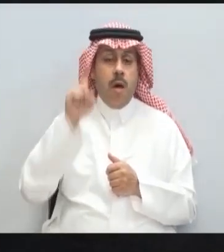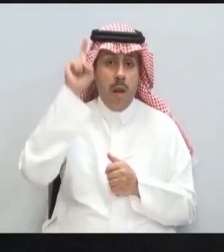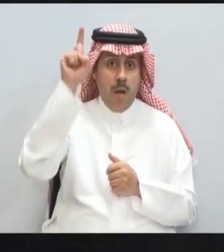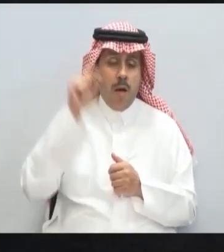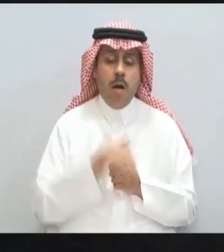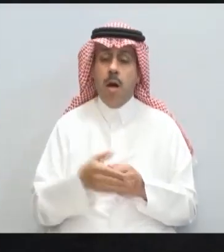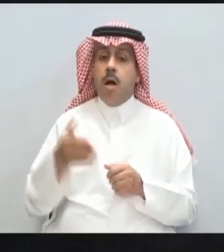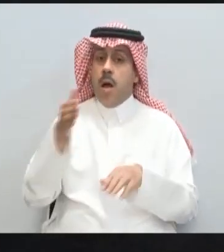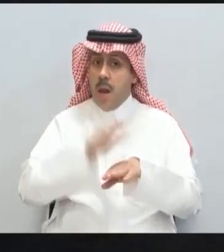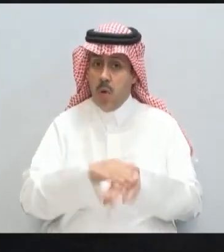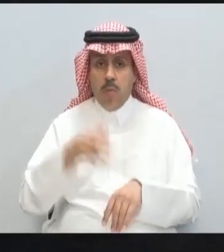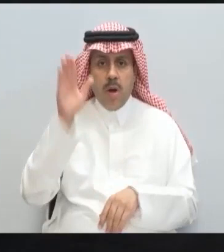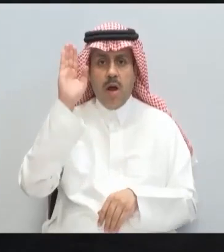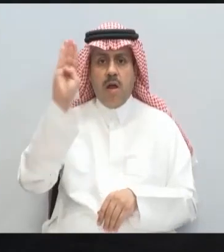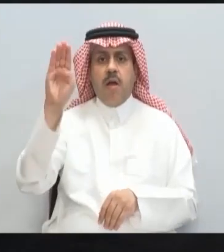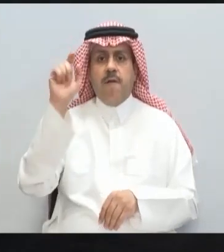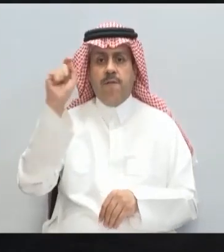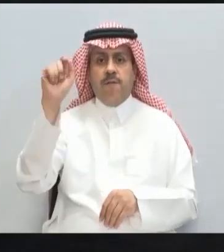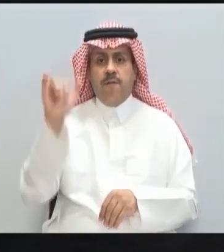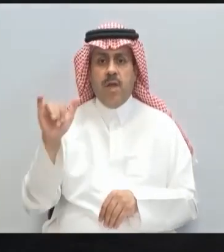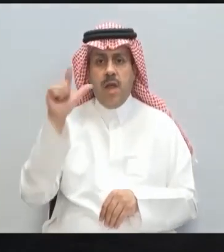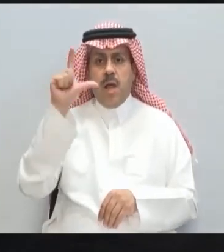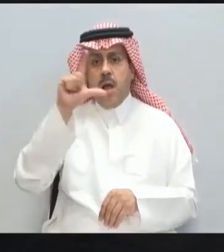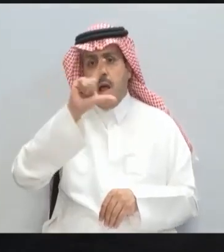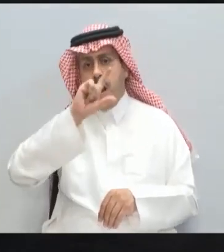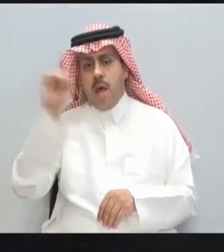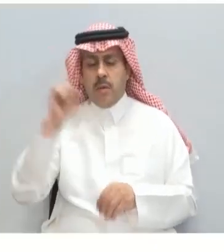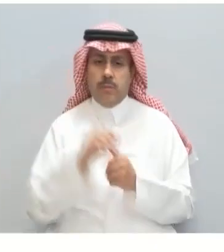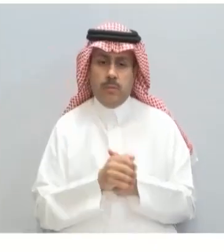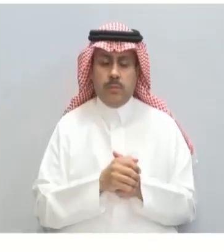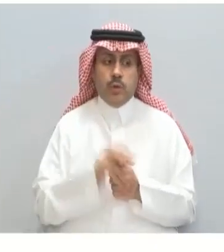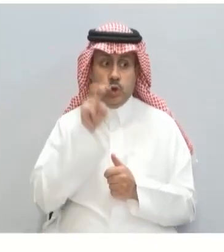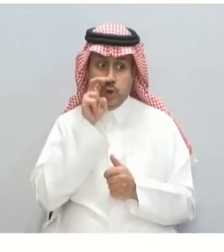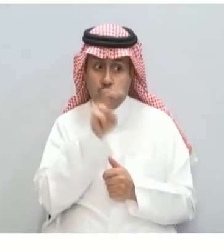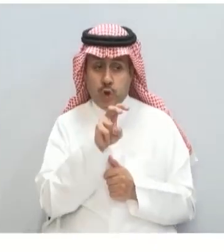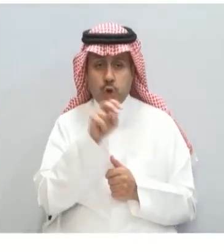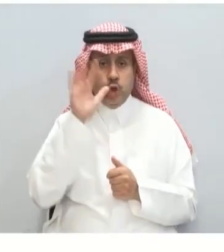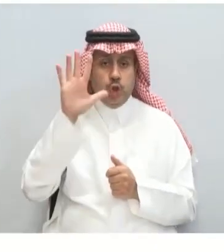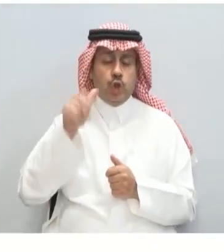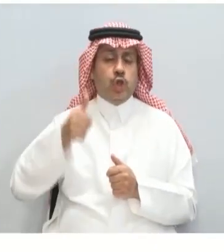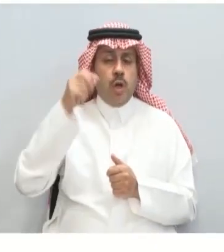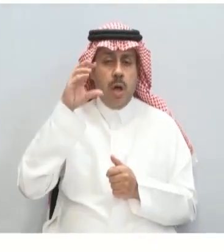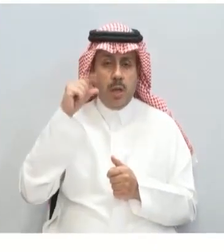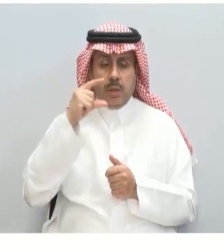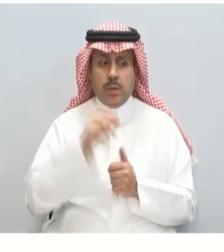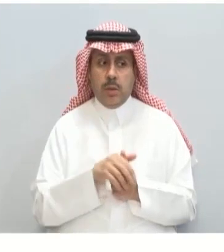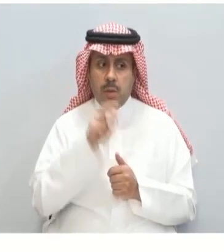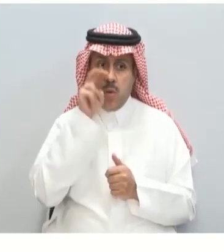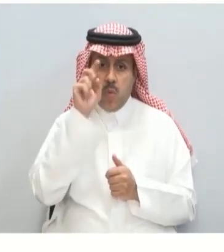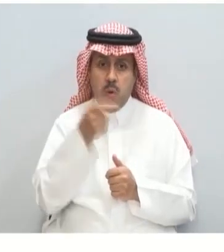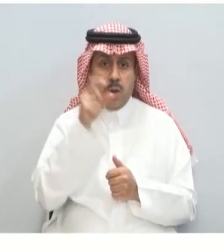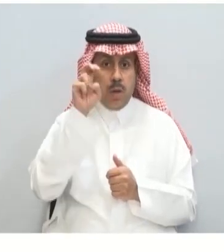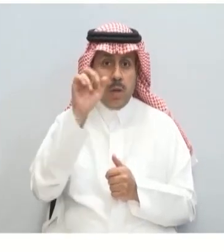بهذه الكلمه كفيلا نعم شاهدا ورقيبا وضامنا جعلتم الله تعالى عليكم